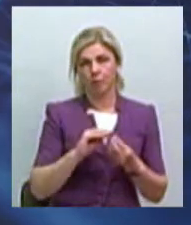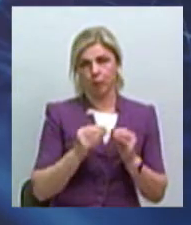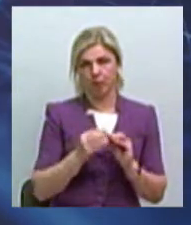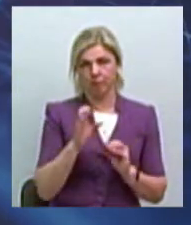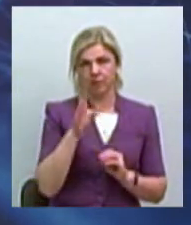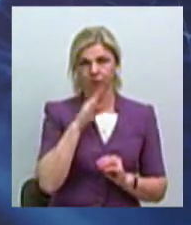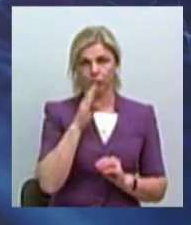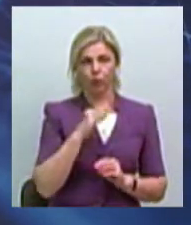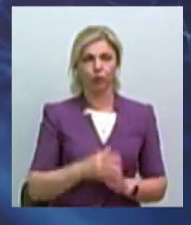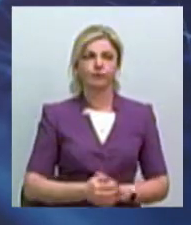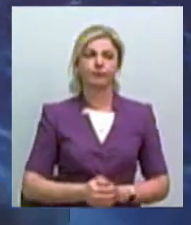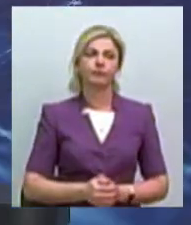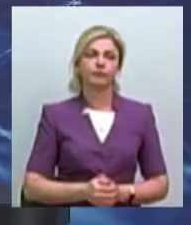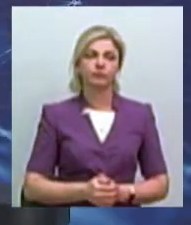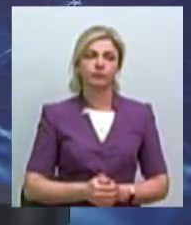водою.